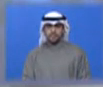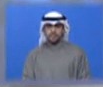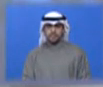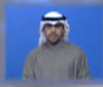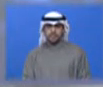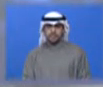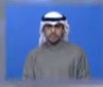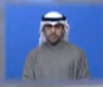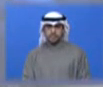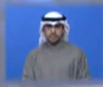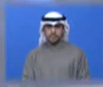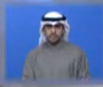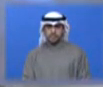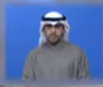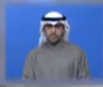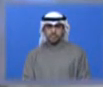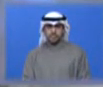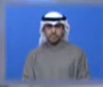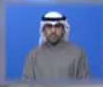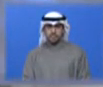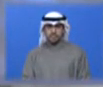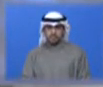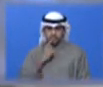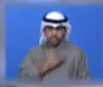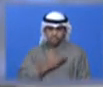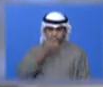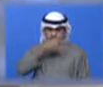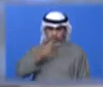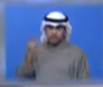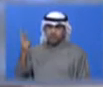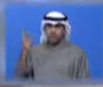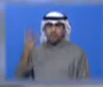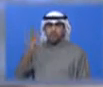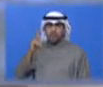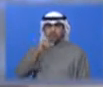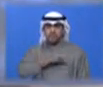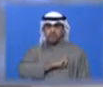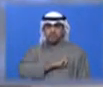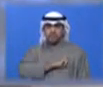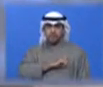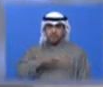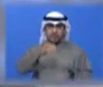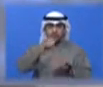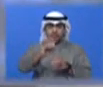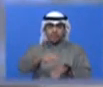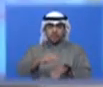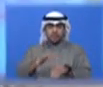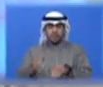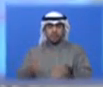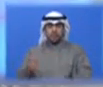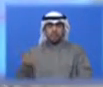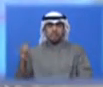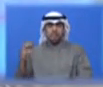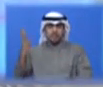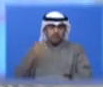تعالى بلسم فيروز سرور اليوحى عن عمر يناهز 32، وسيوارج ثمانه الثرى بعد